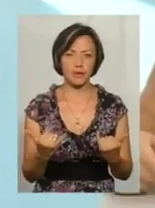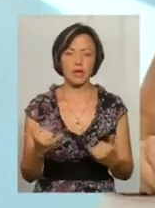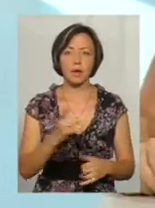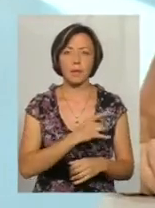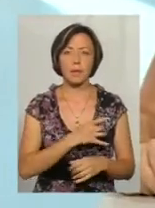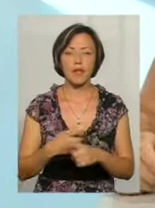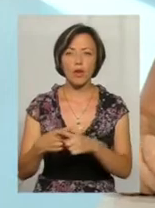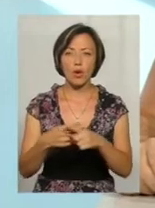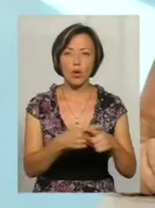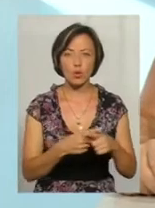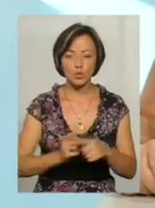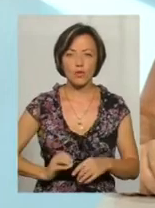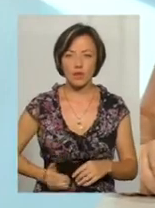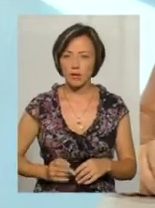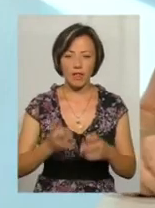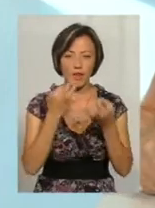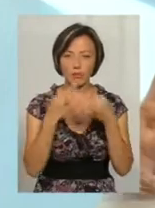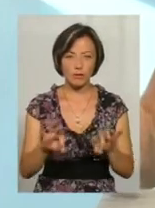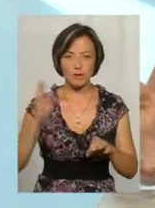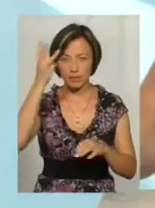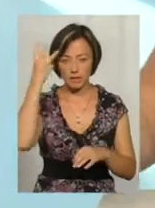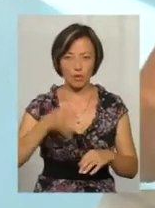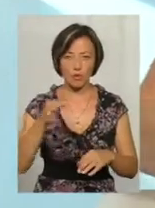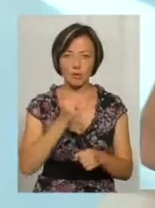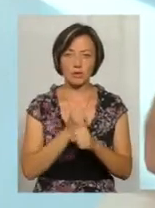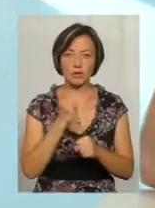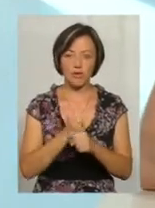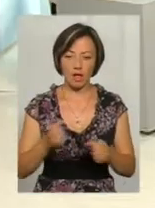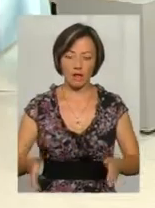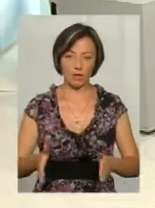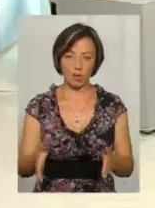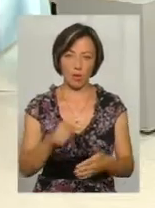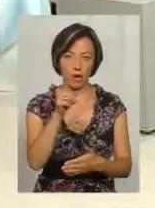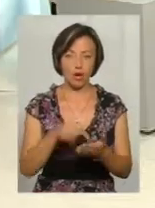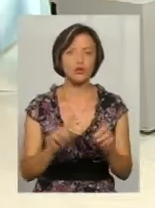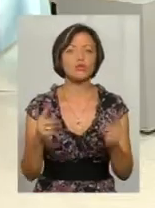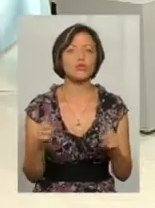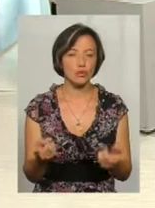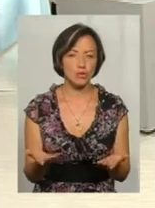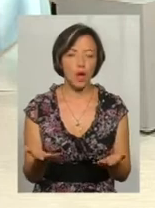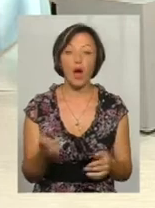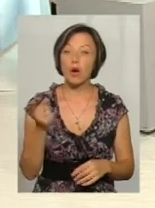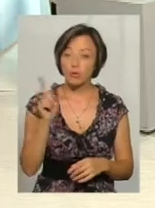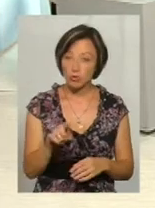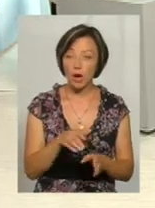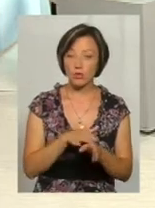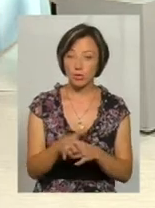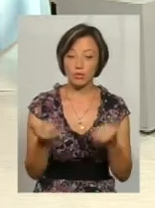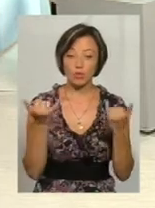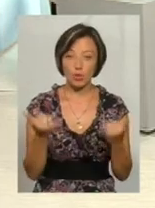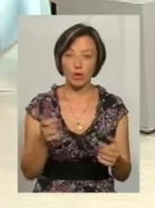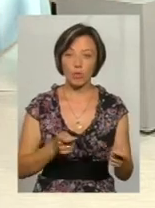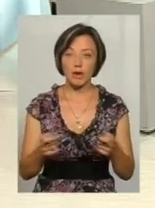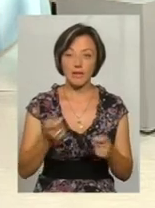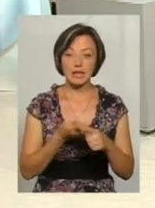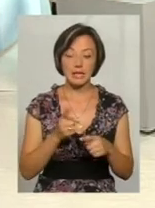білоруську компанію не допускають в Хмельниччині, щоб вона працювала на дорогах? А чому не відпускають? Тому що абсолютно сьогодні управління, яке